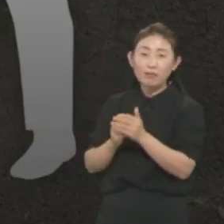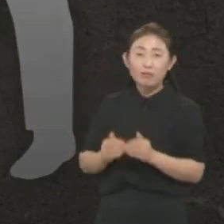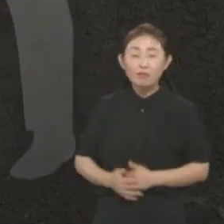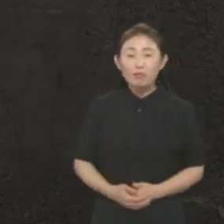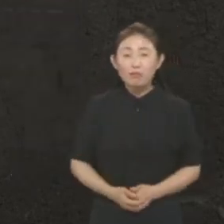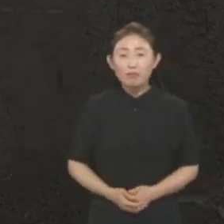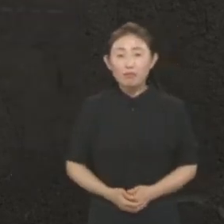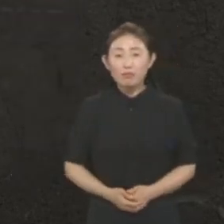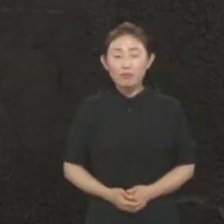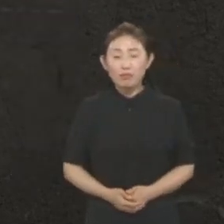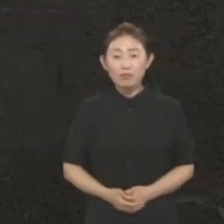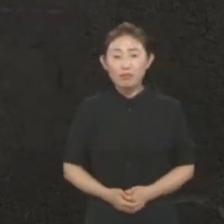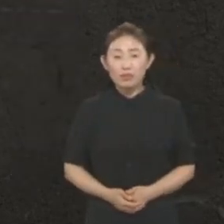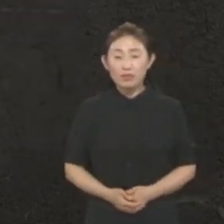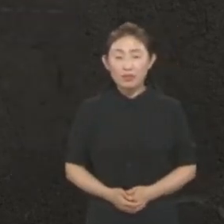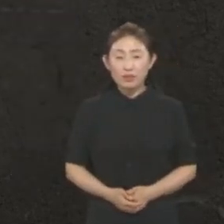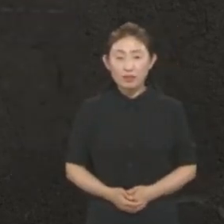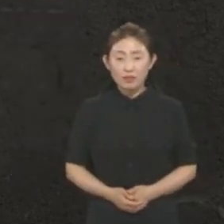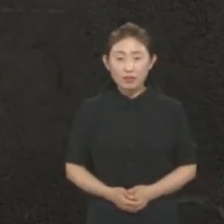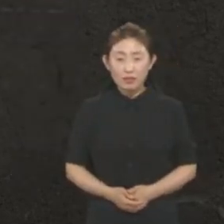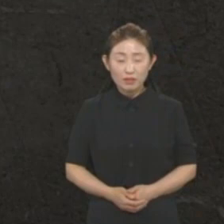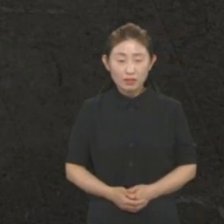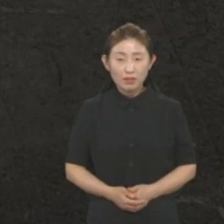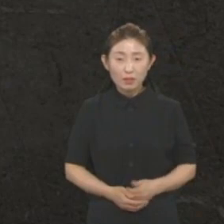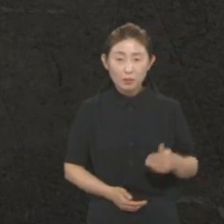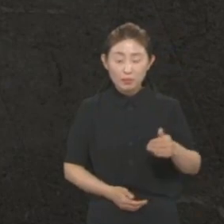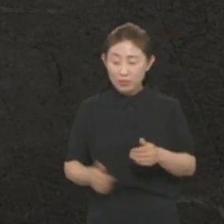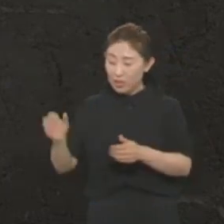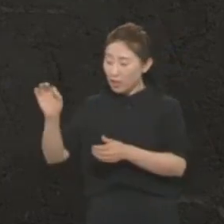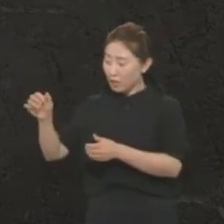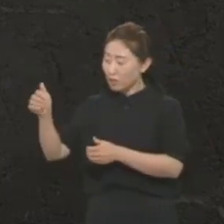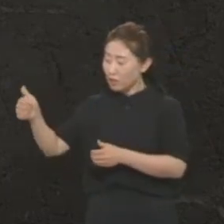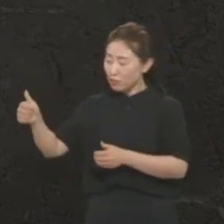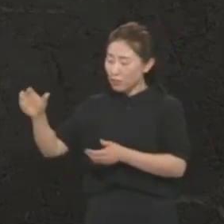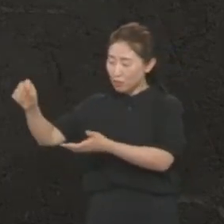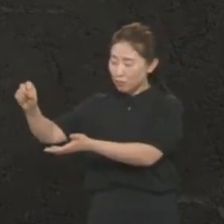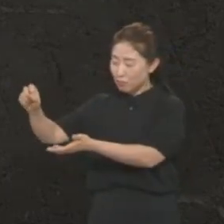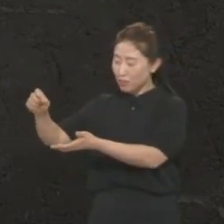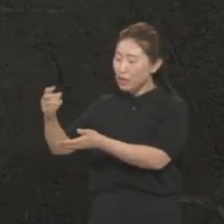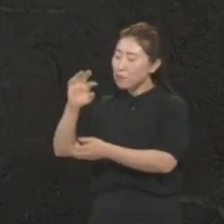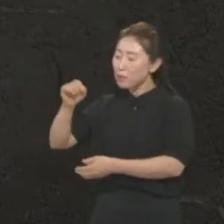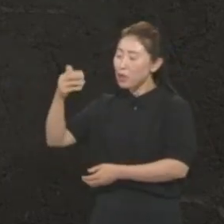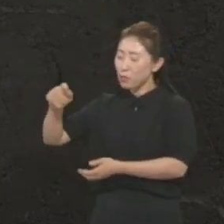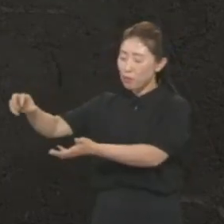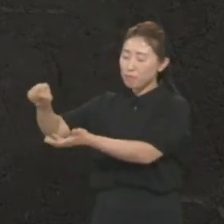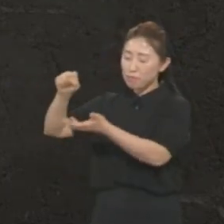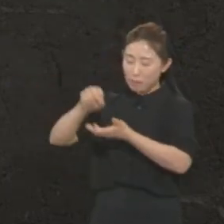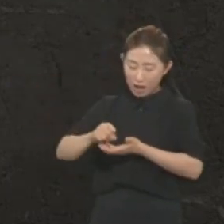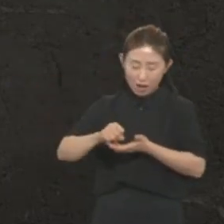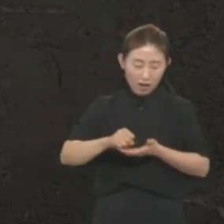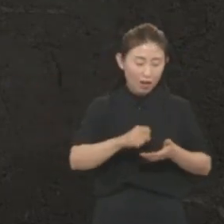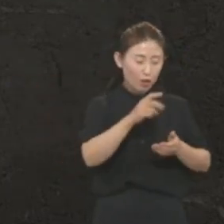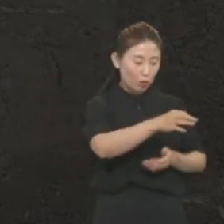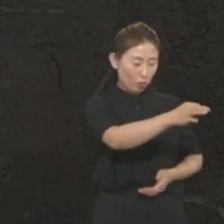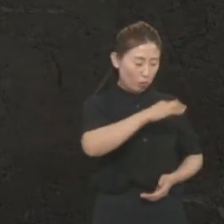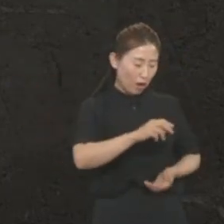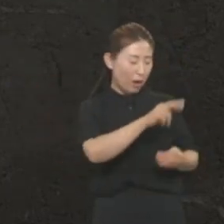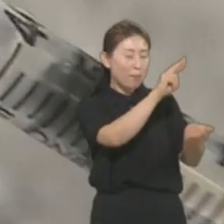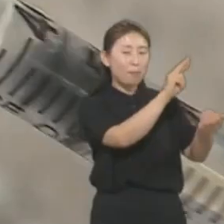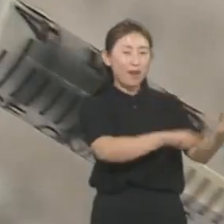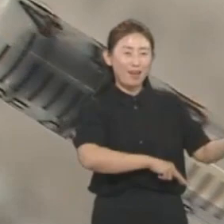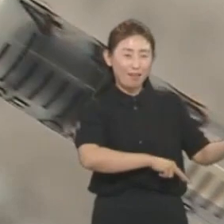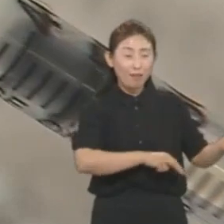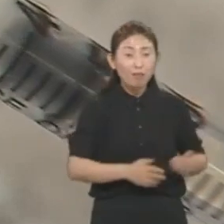확인됐습니다 a씨가 bc로부터 필로폰을 공급받아 판매대금을 b씨에게 지급하는 구조로 운영되고 있었던